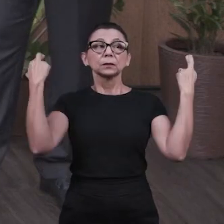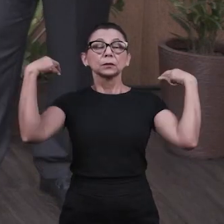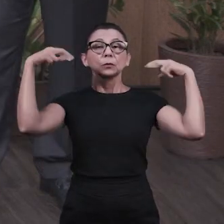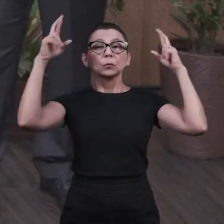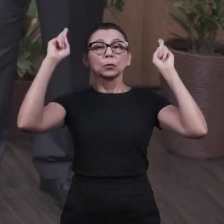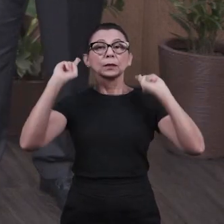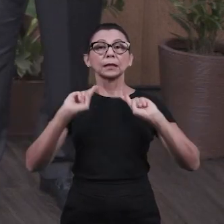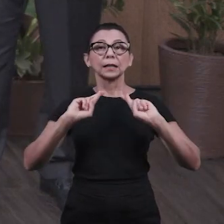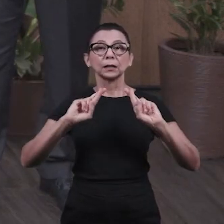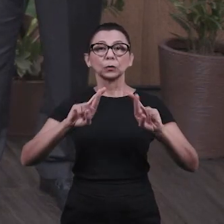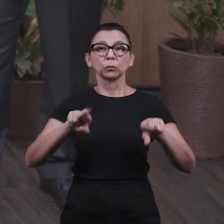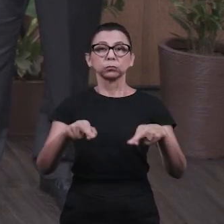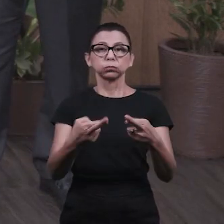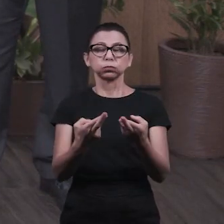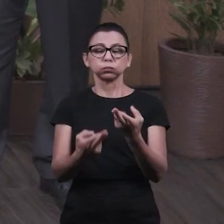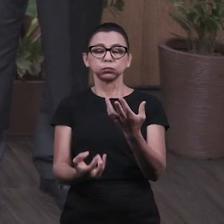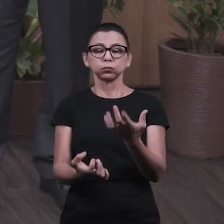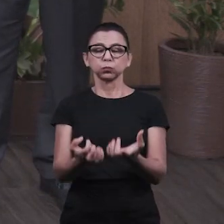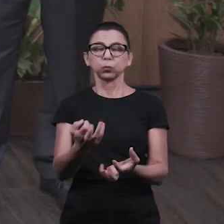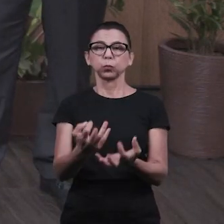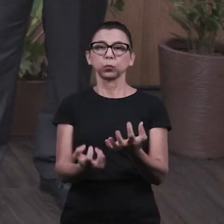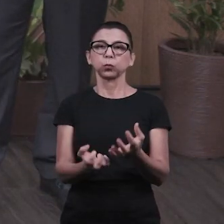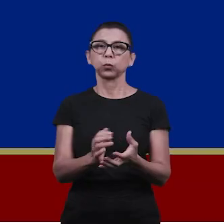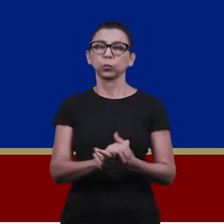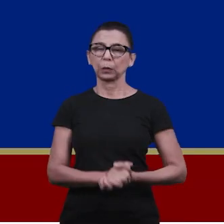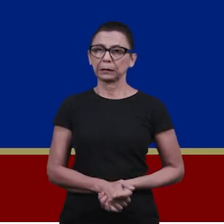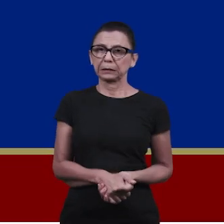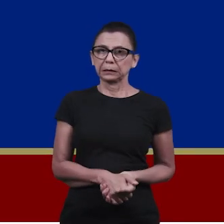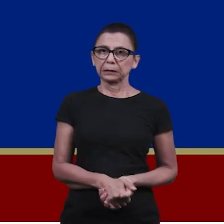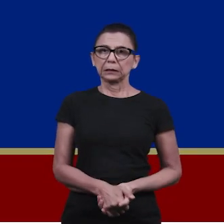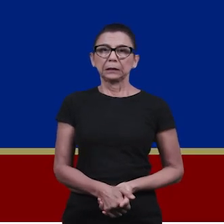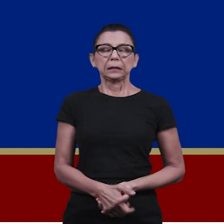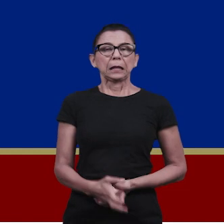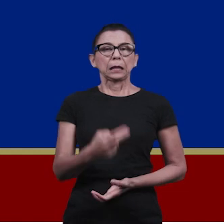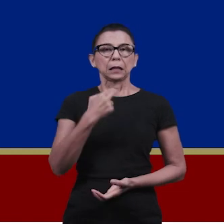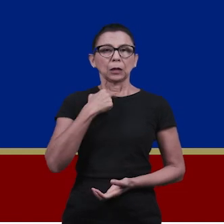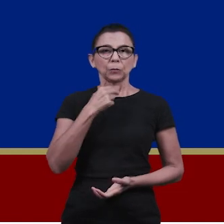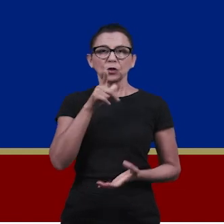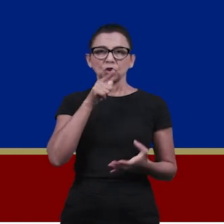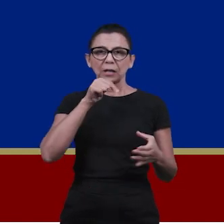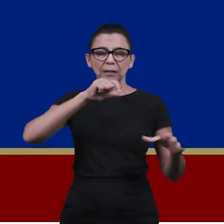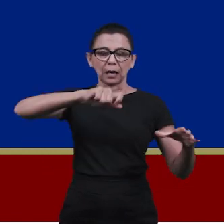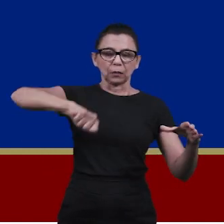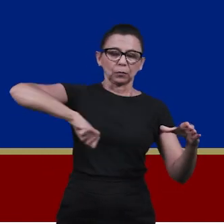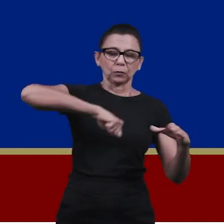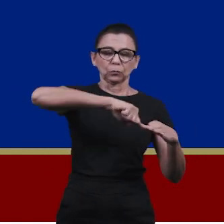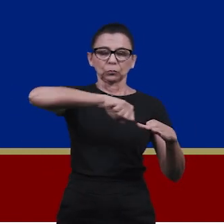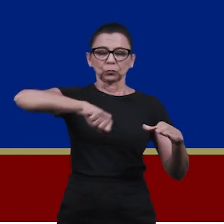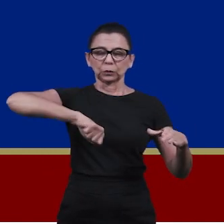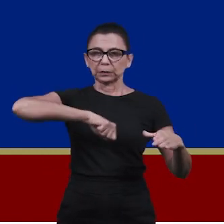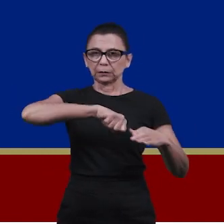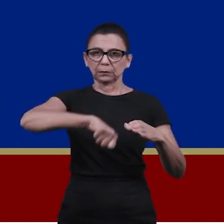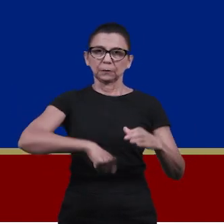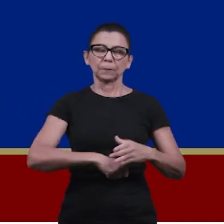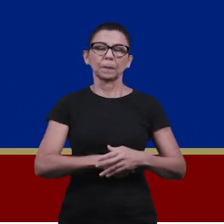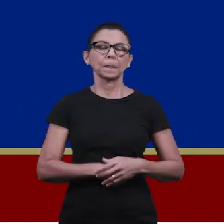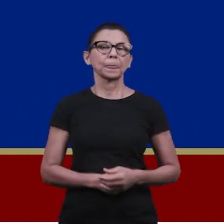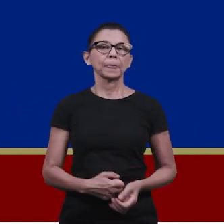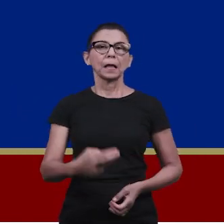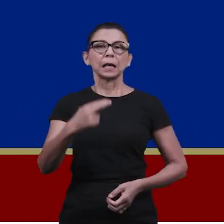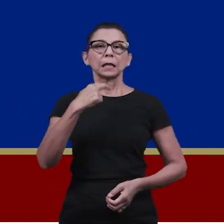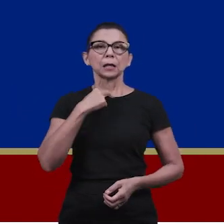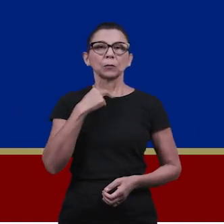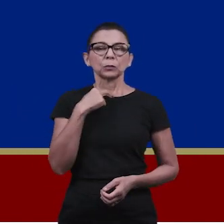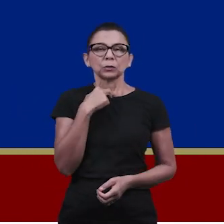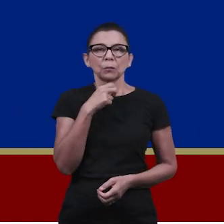L'agneau, il ne pourrait pas être cru ni bouilli dans l'eau. C'était nécessaire de manger complètement, y compris